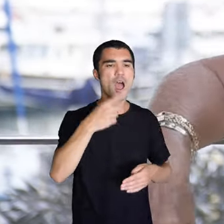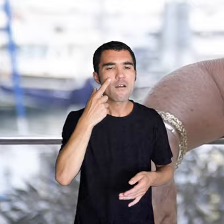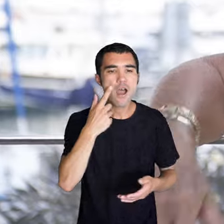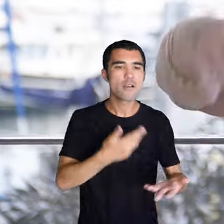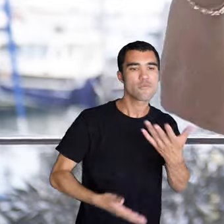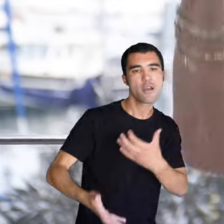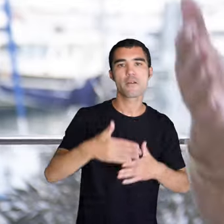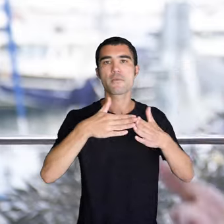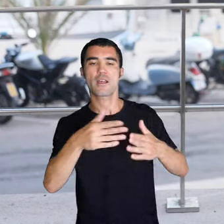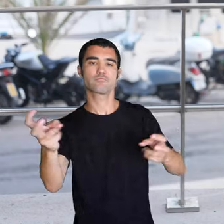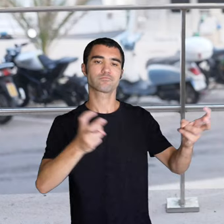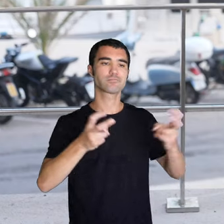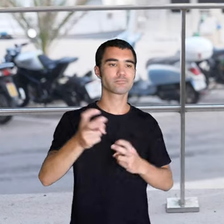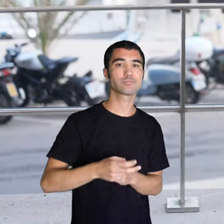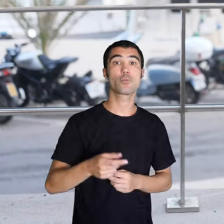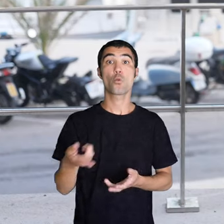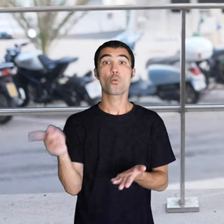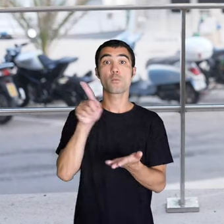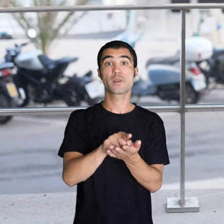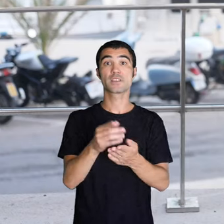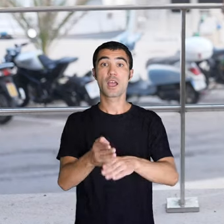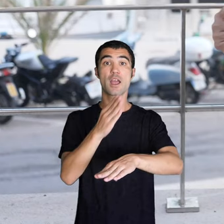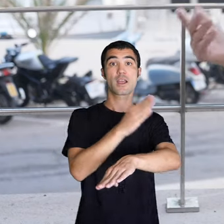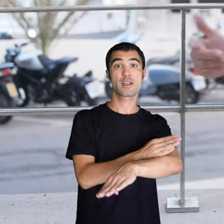barques. I un mes antes